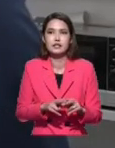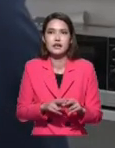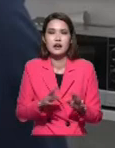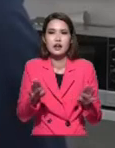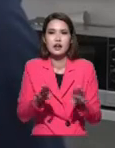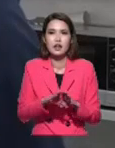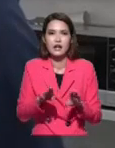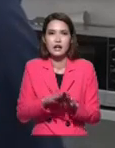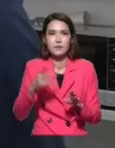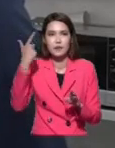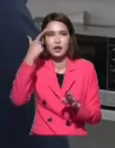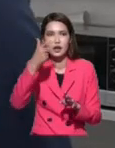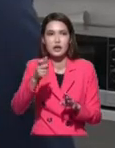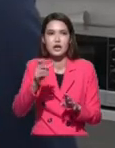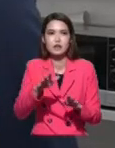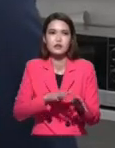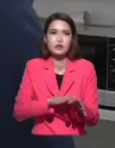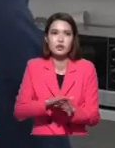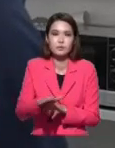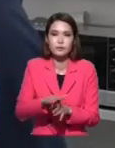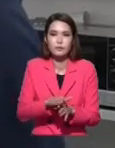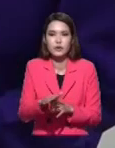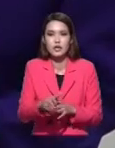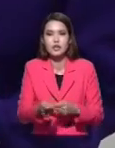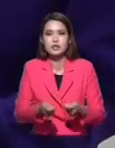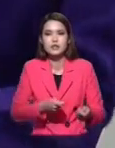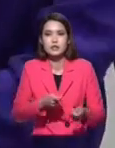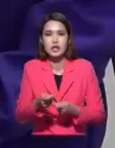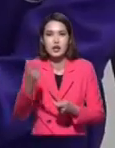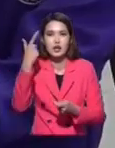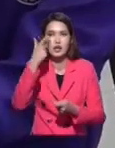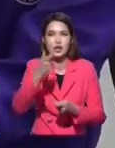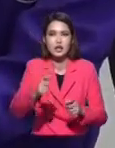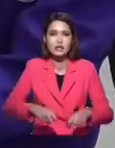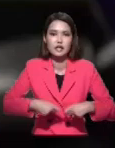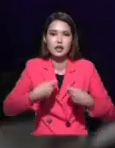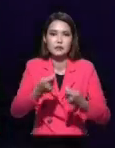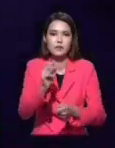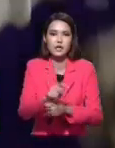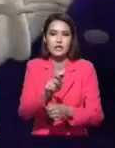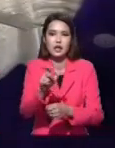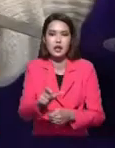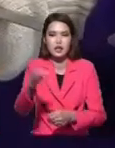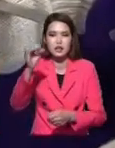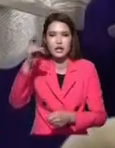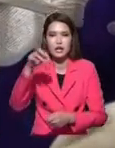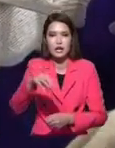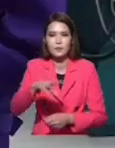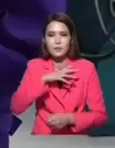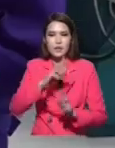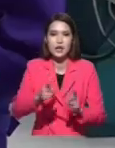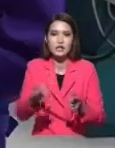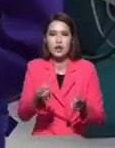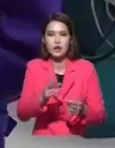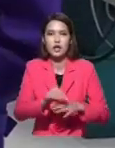175 замечаний дефектов в рамках выполнения строительно-монтажных работ. Данные переданы заказчикам акиматом. Если подрядчики не согласятся